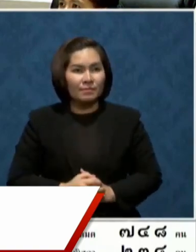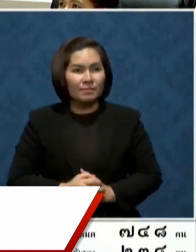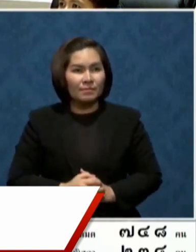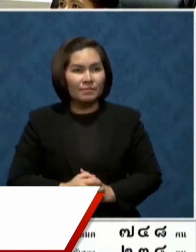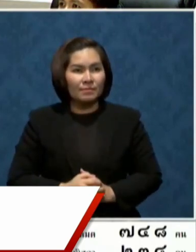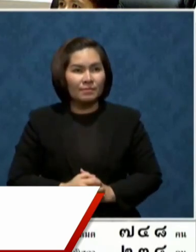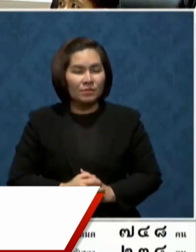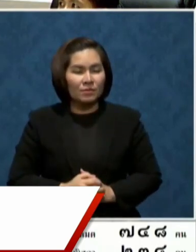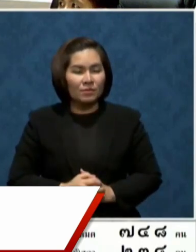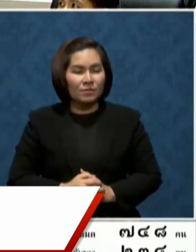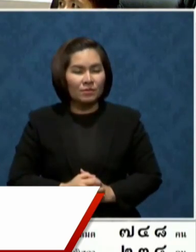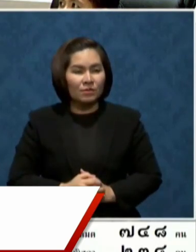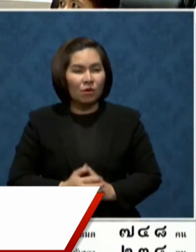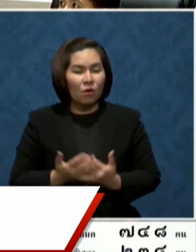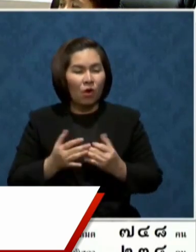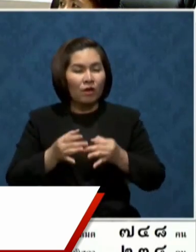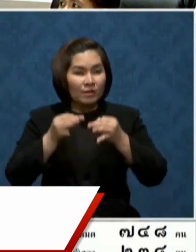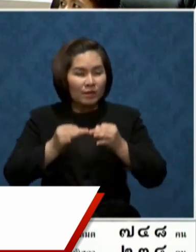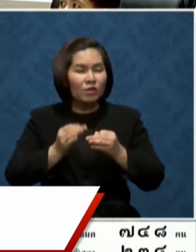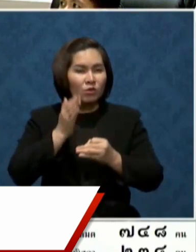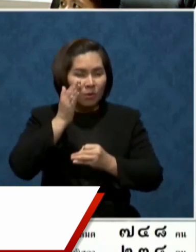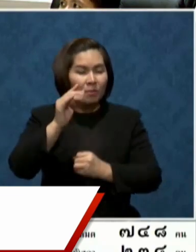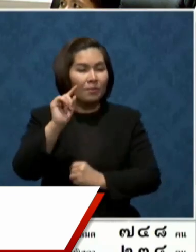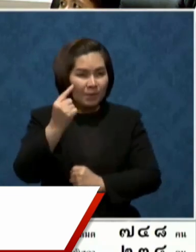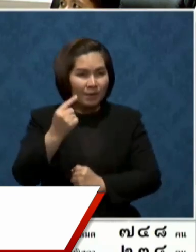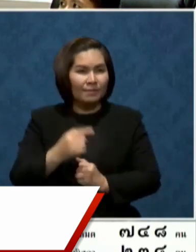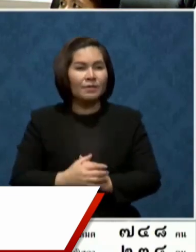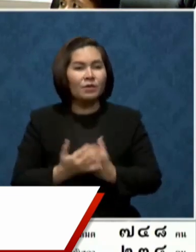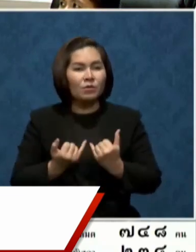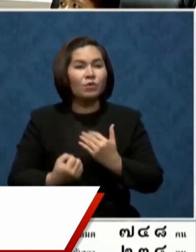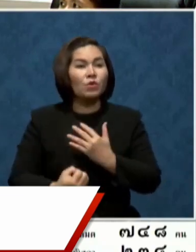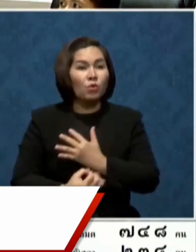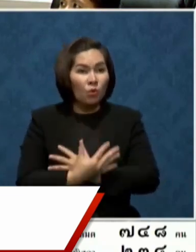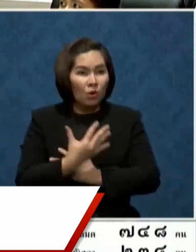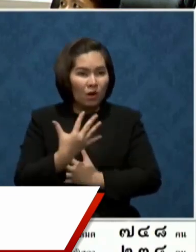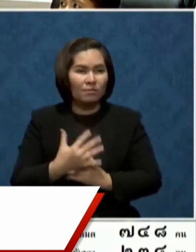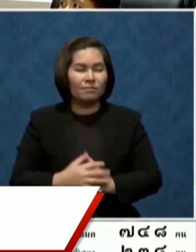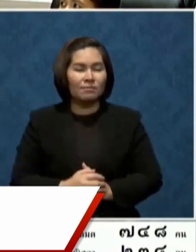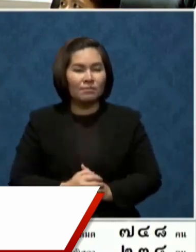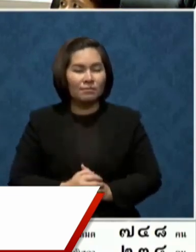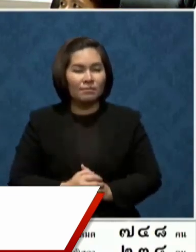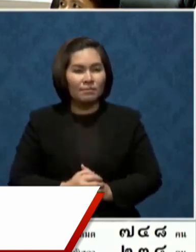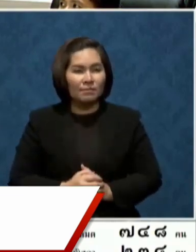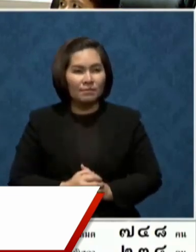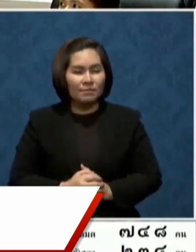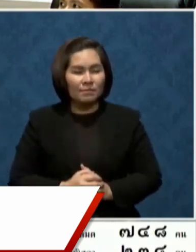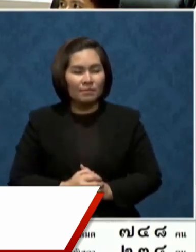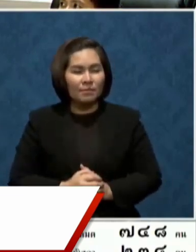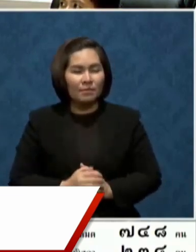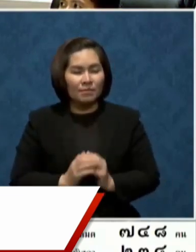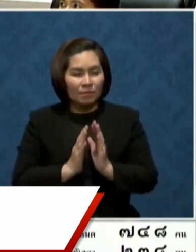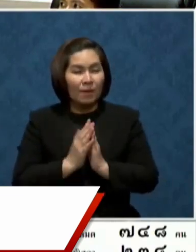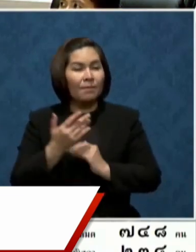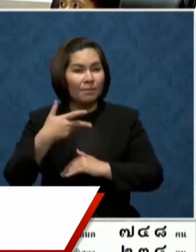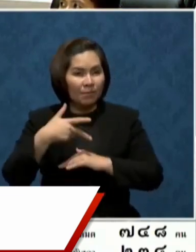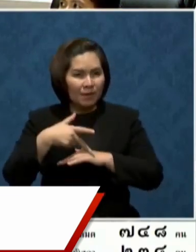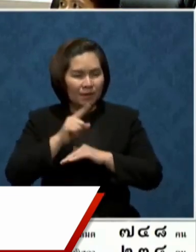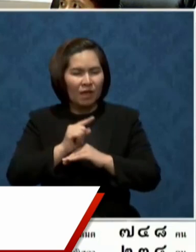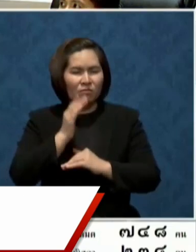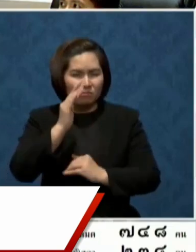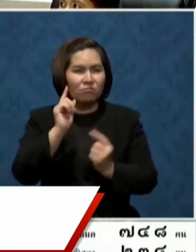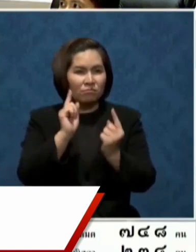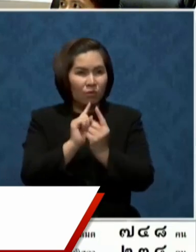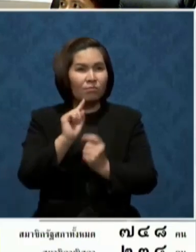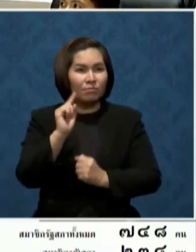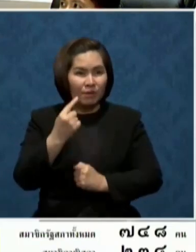ไว้พิจารณาแล้วก็มีมติ 7:2นะครับในการสั่งให้พี่ทาหยุดปฏิบัติหน้าที่สส